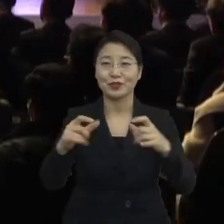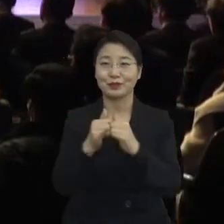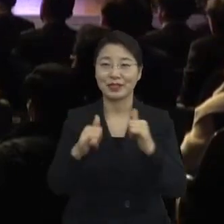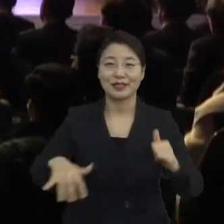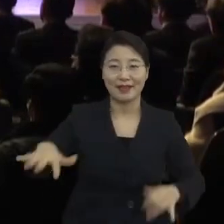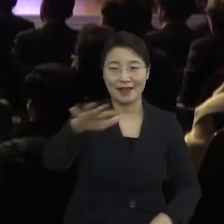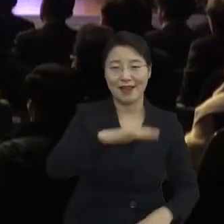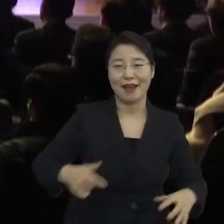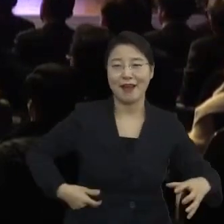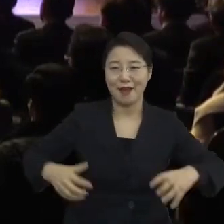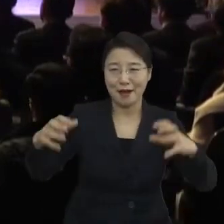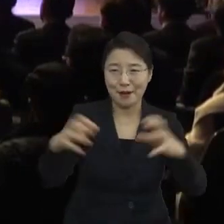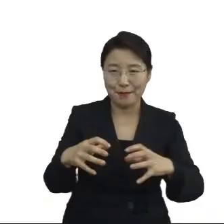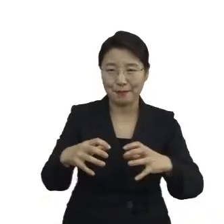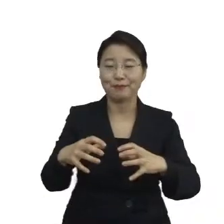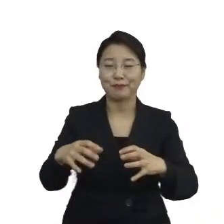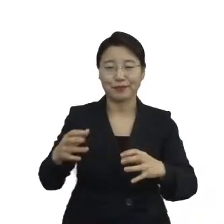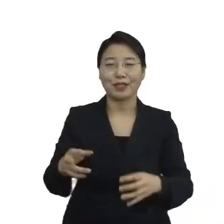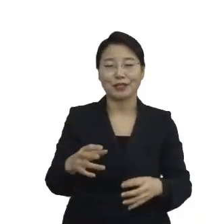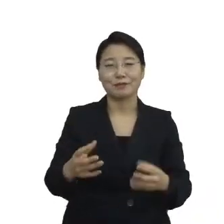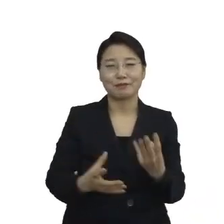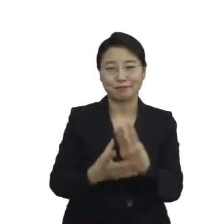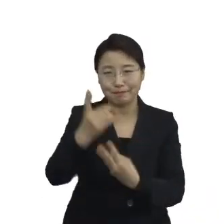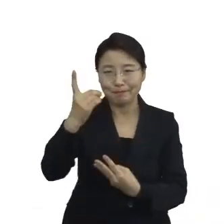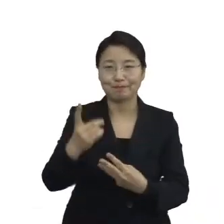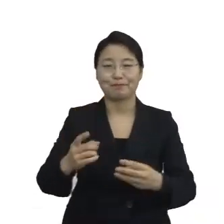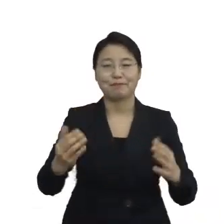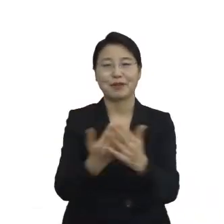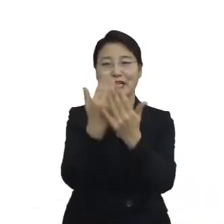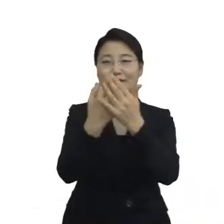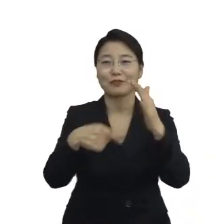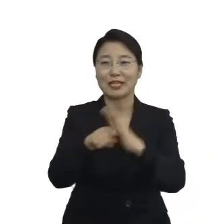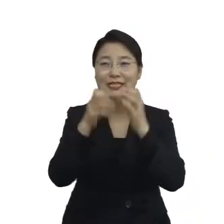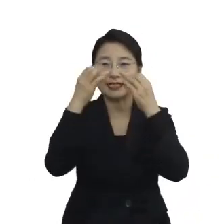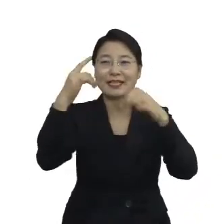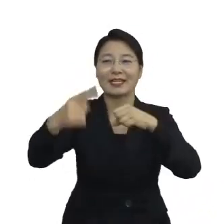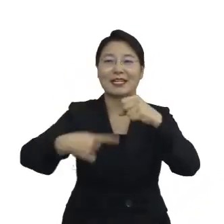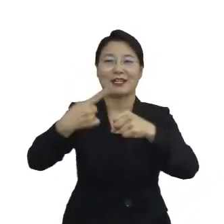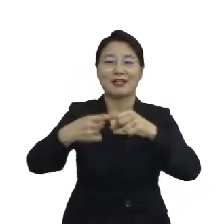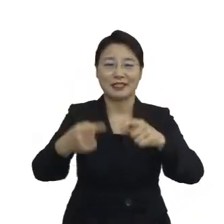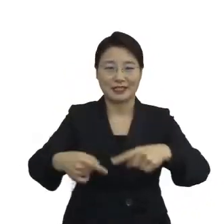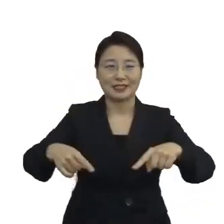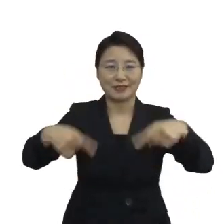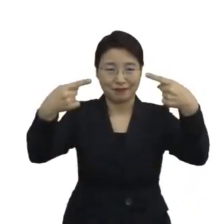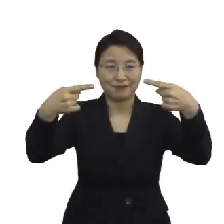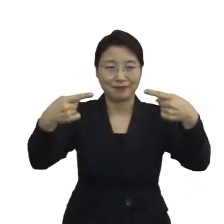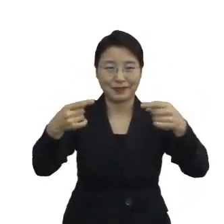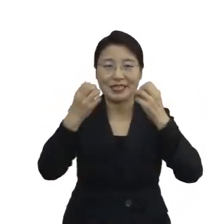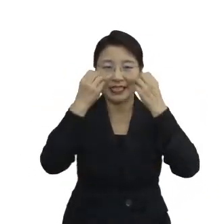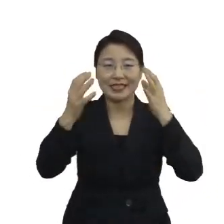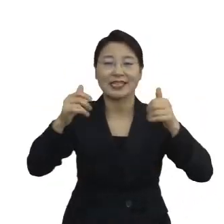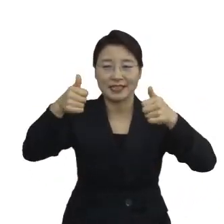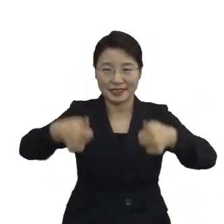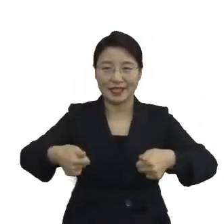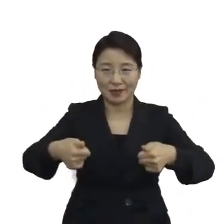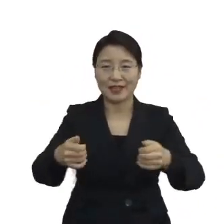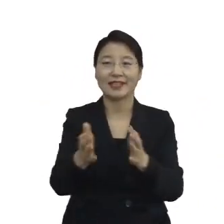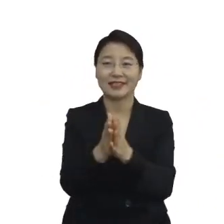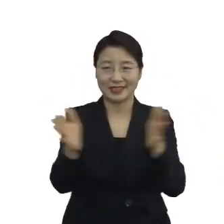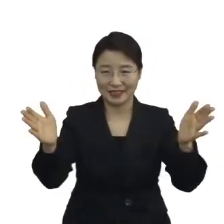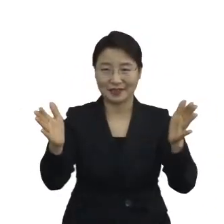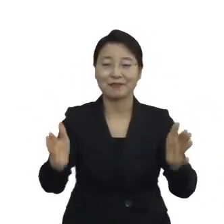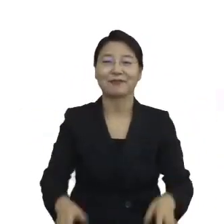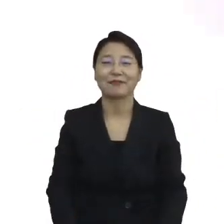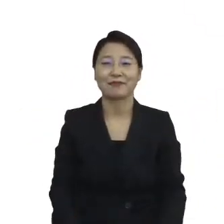화합과 구정발전을 다짐하며 희망찬 새해를 여는 2024년 신년 인사회를